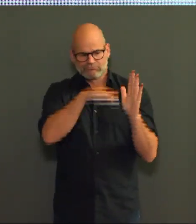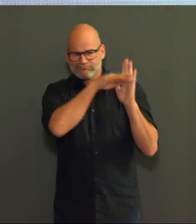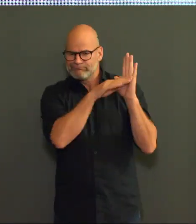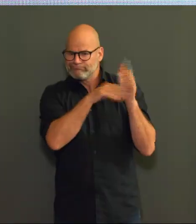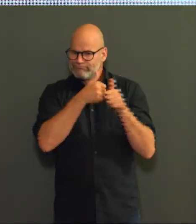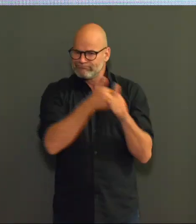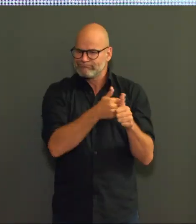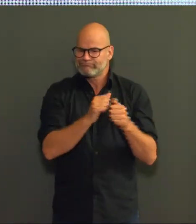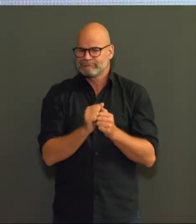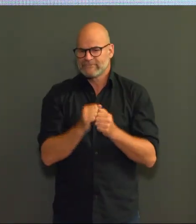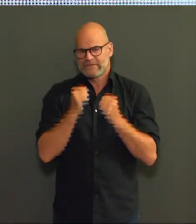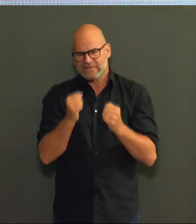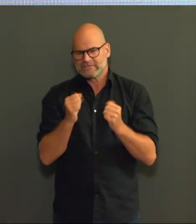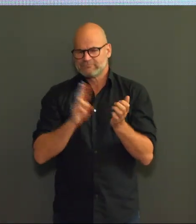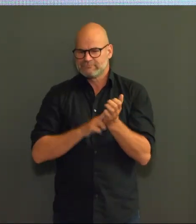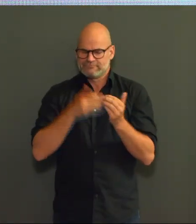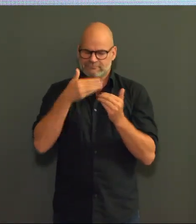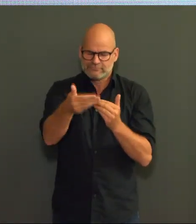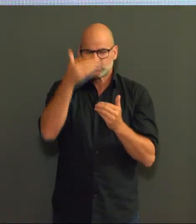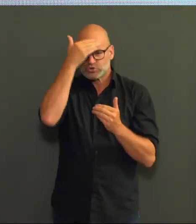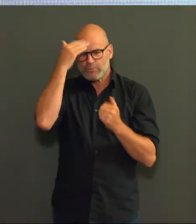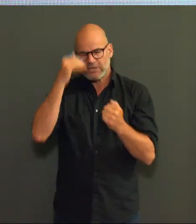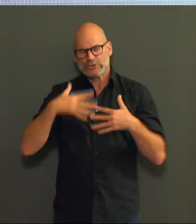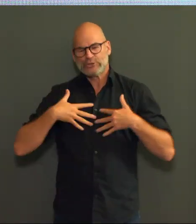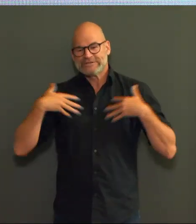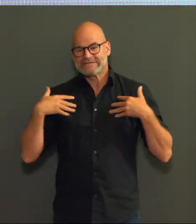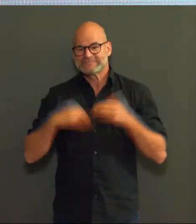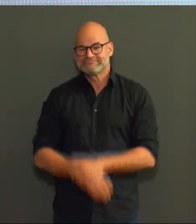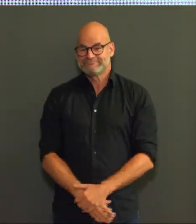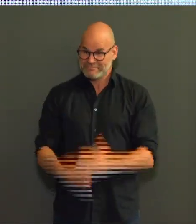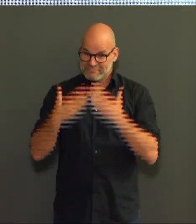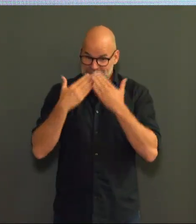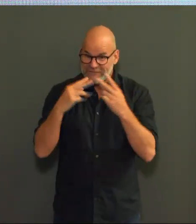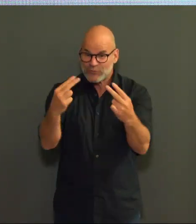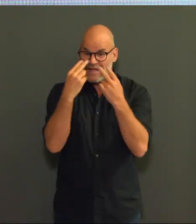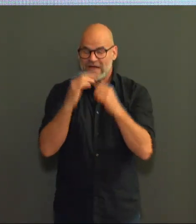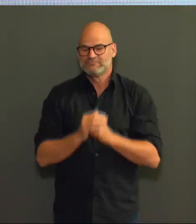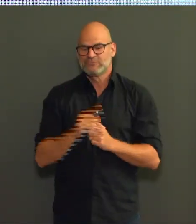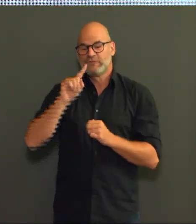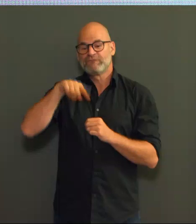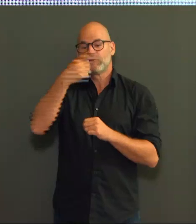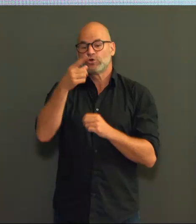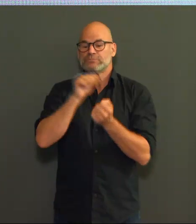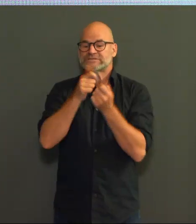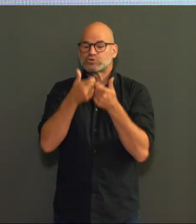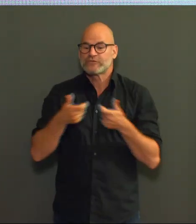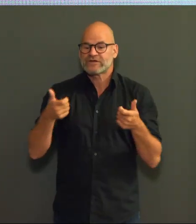aandacht. De volgende persconferentie zal plaatsvinden op dinsdag 22 juni om 11 uur.